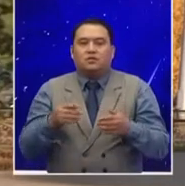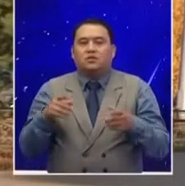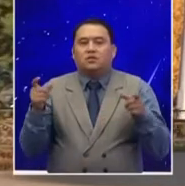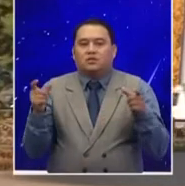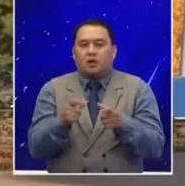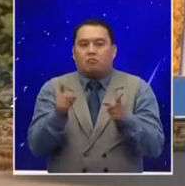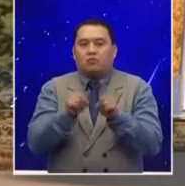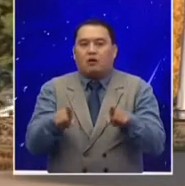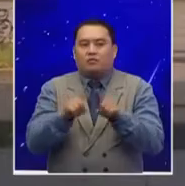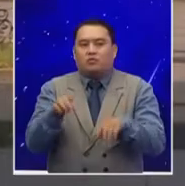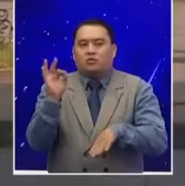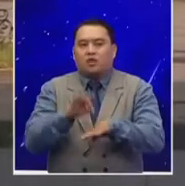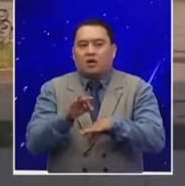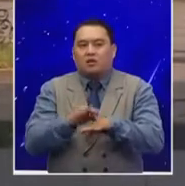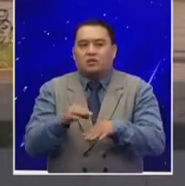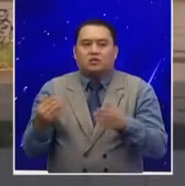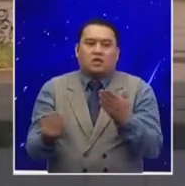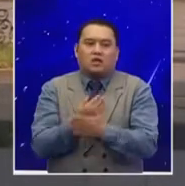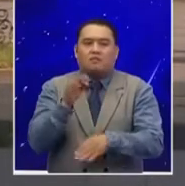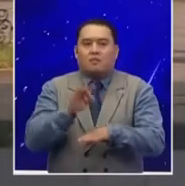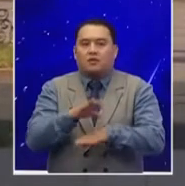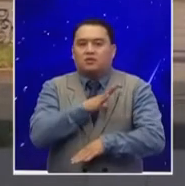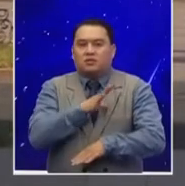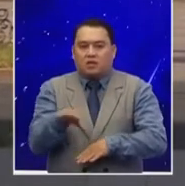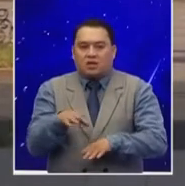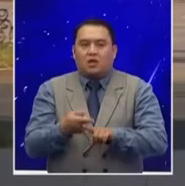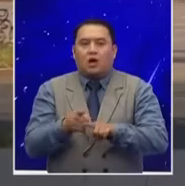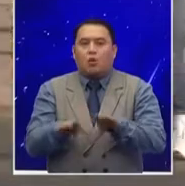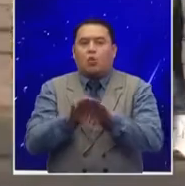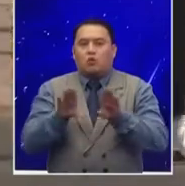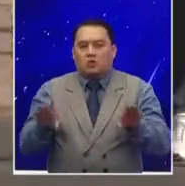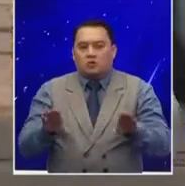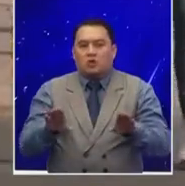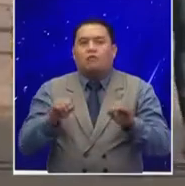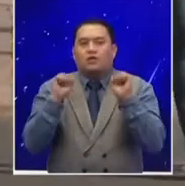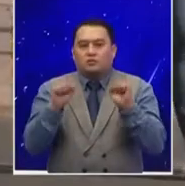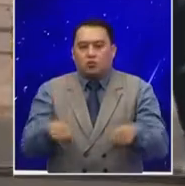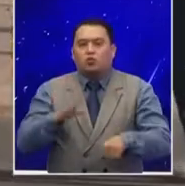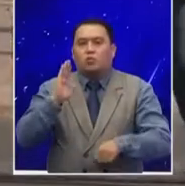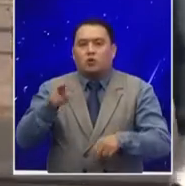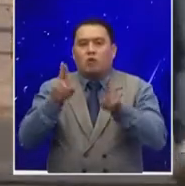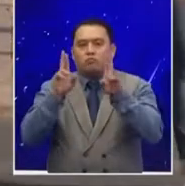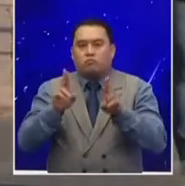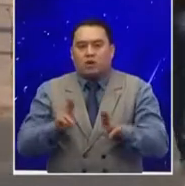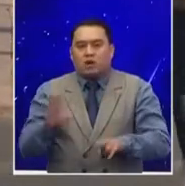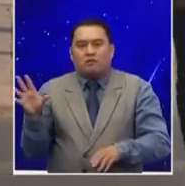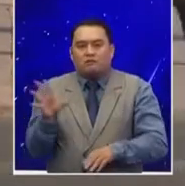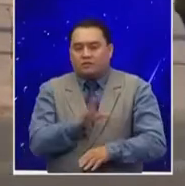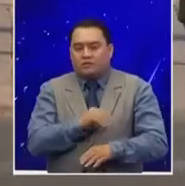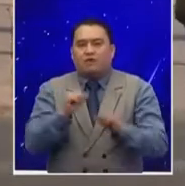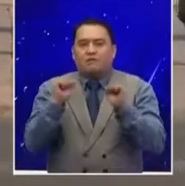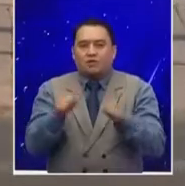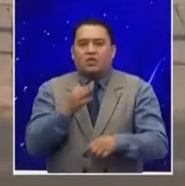случаев повторного заражения людей, уже переболевших коронавирусом. Однако такая ситуация не исключена, поэтому правила для всех граждан Казахстана, а